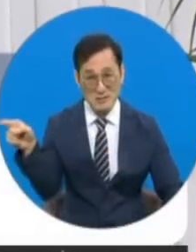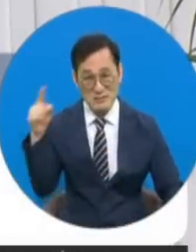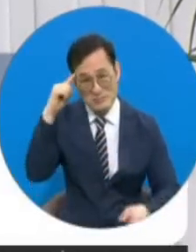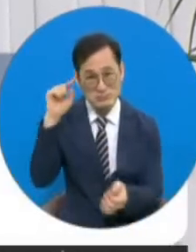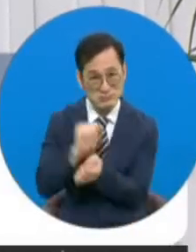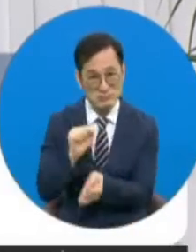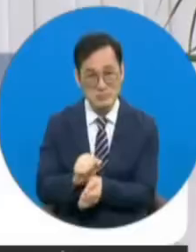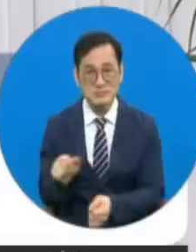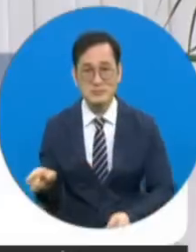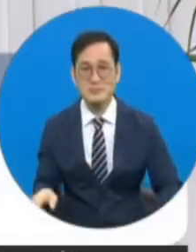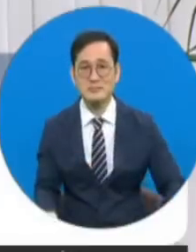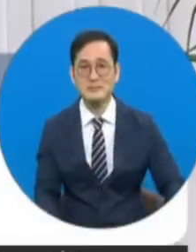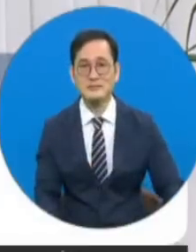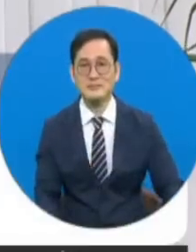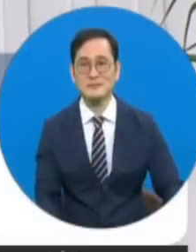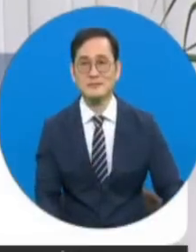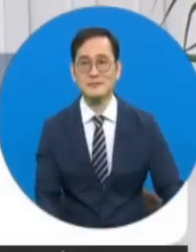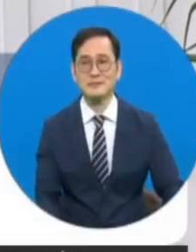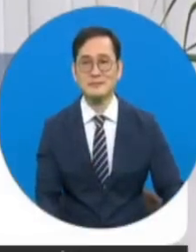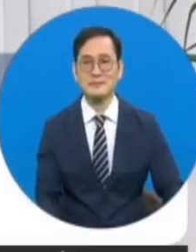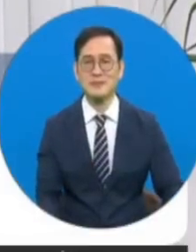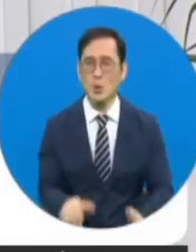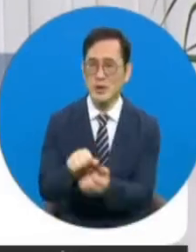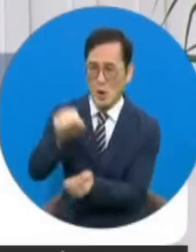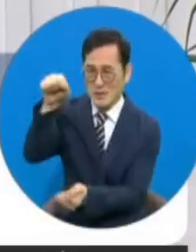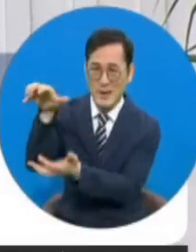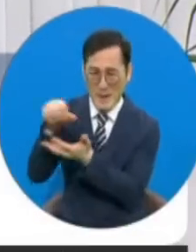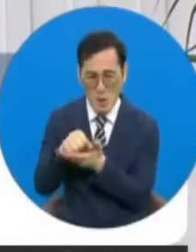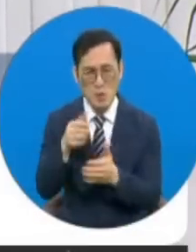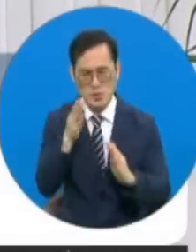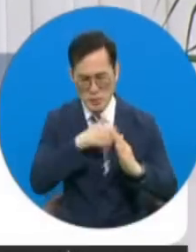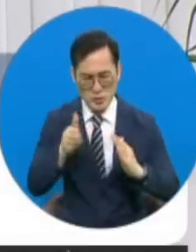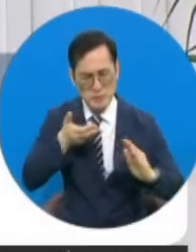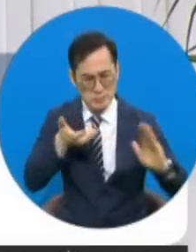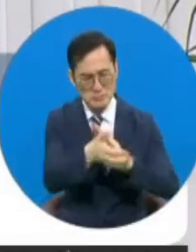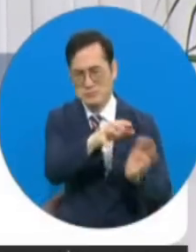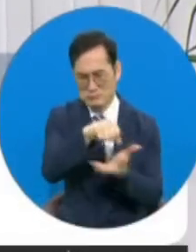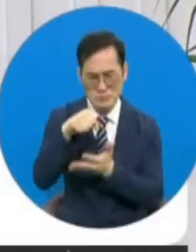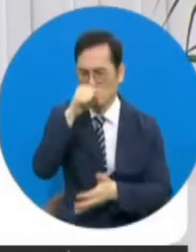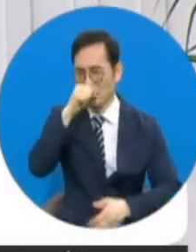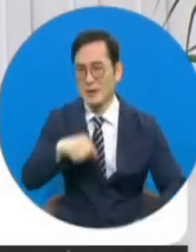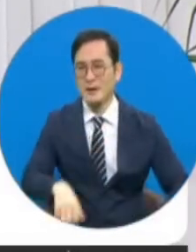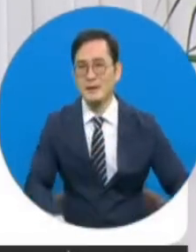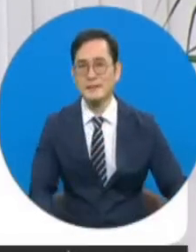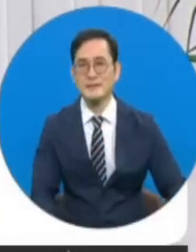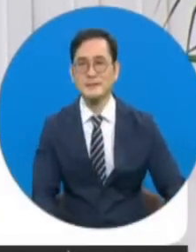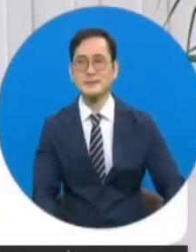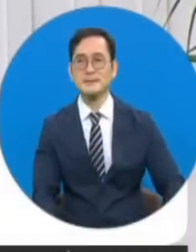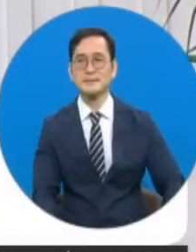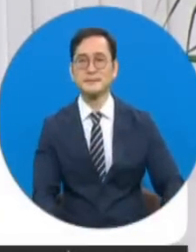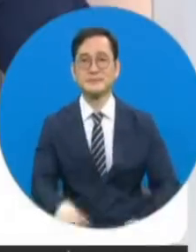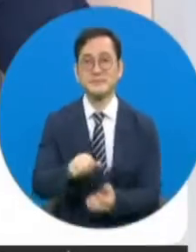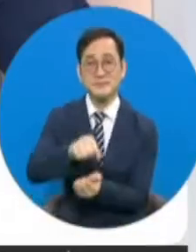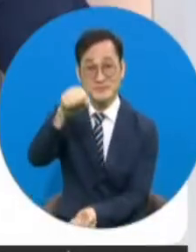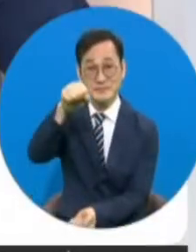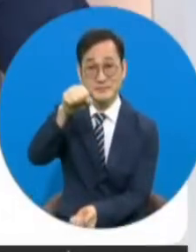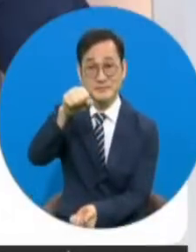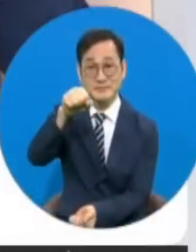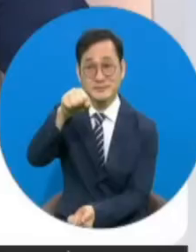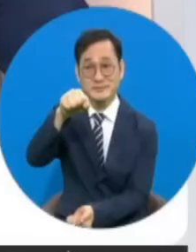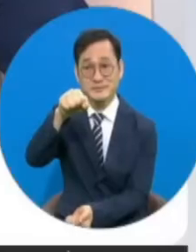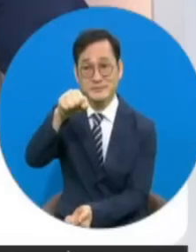비단 사실적으로 가능한 일인가에 싶었던 생각이 들었었습니다 그러면 말끔하죠 죄송한데 검찰이 압수수색장 받아서